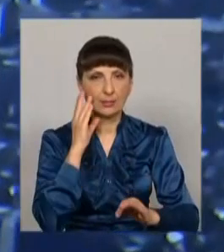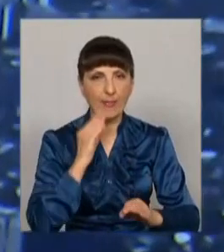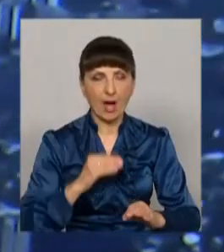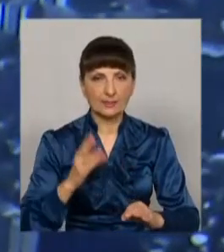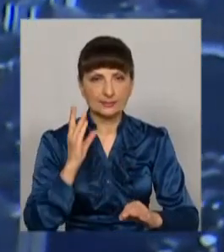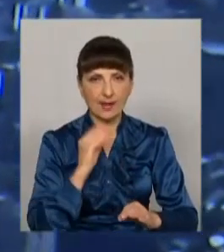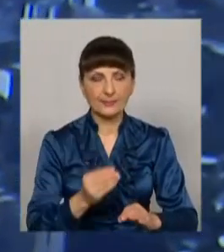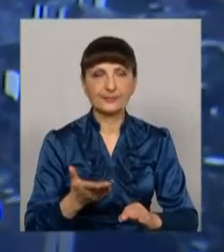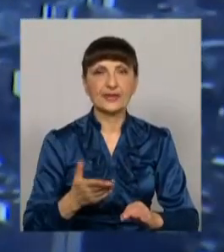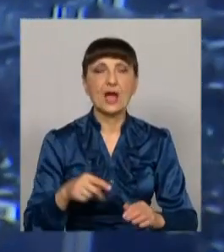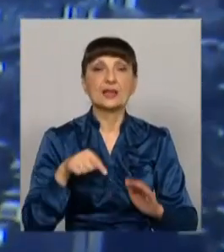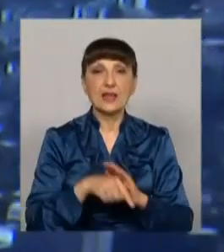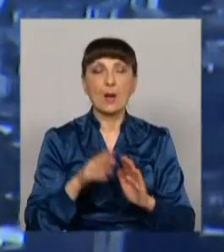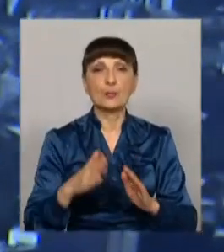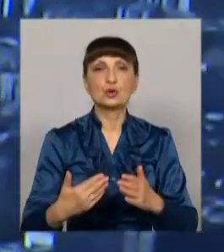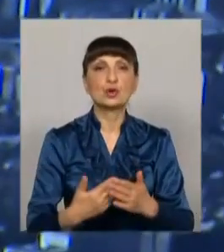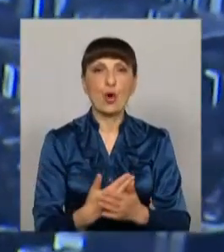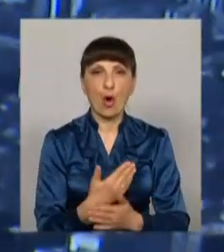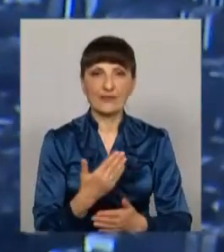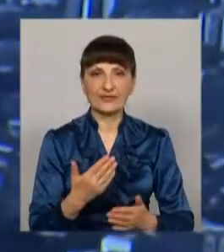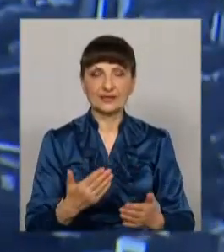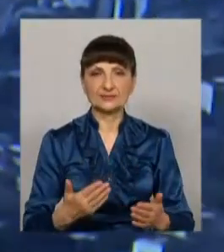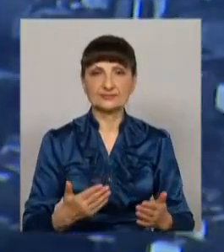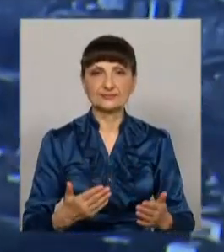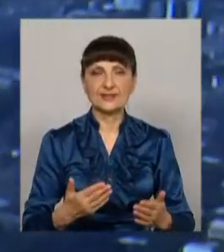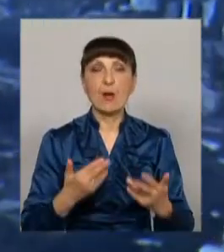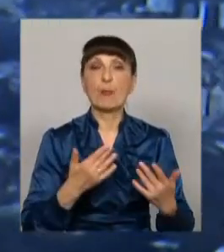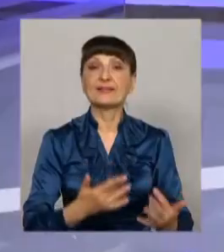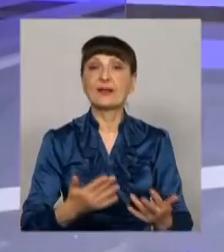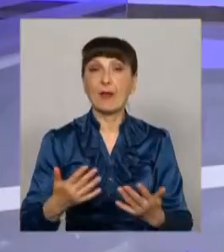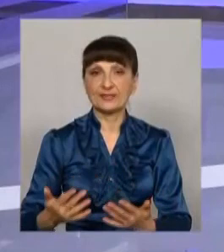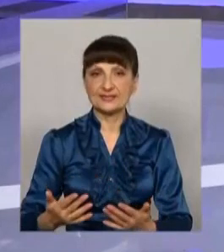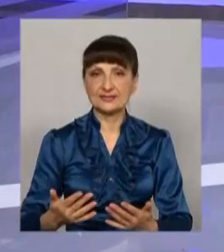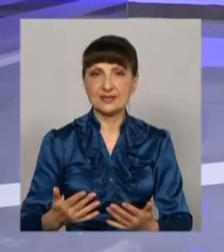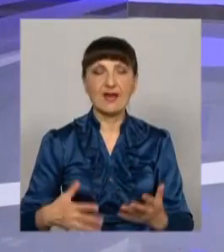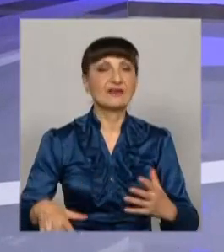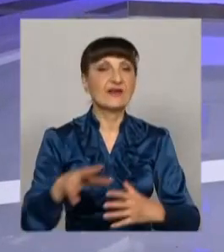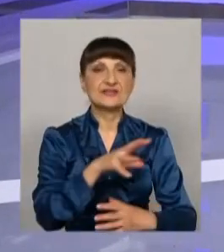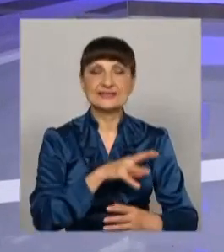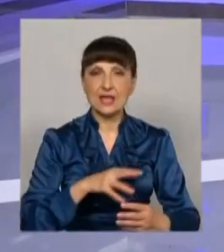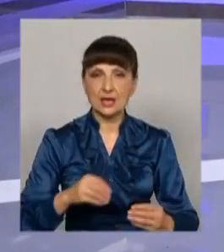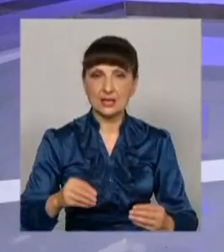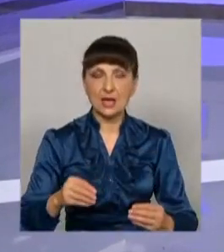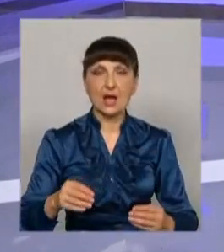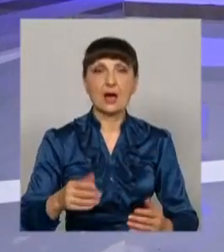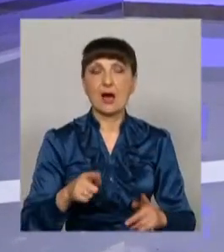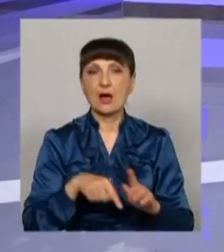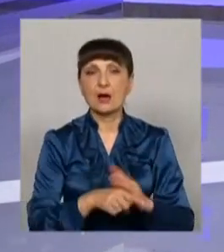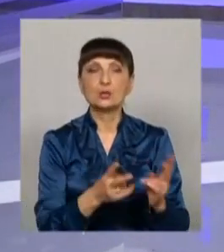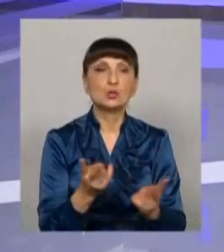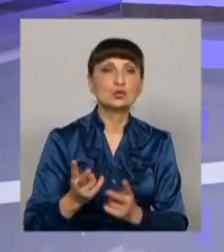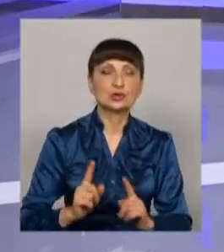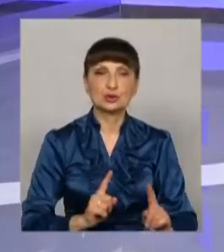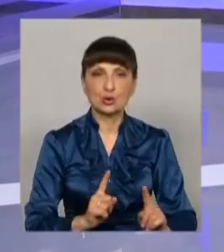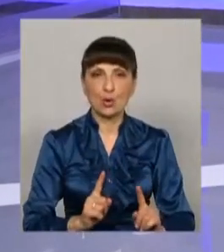будут новые потребности во всех ресурсах. Надо будет,